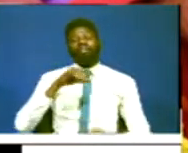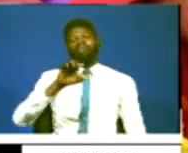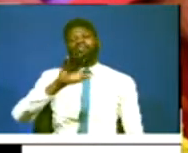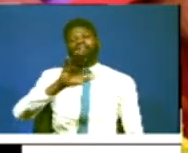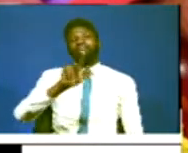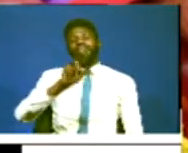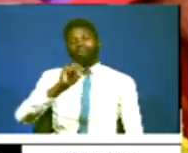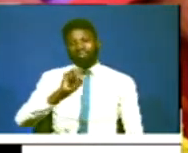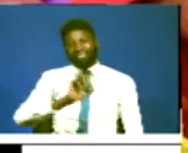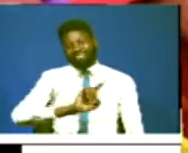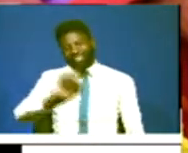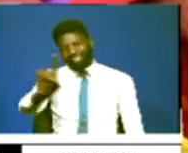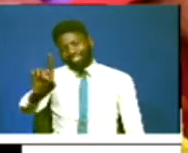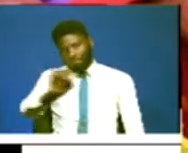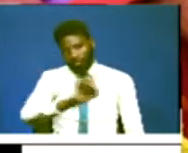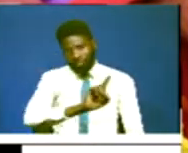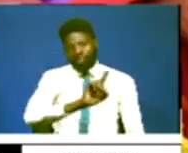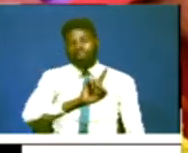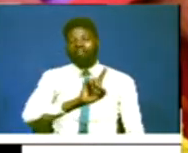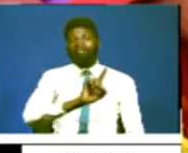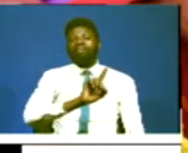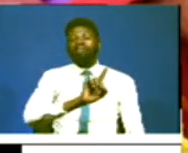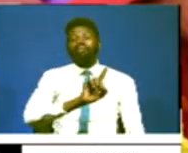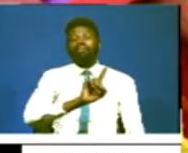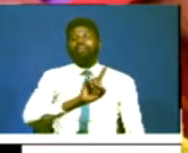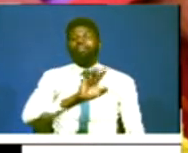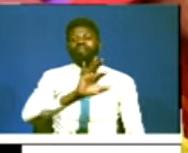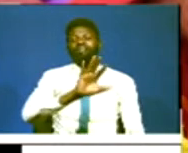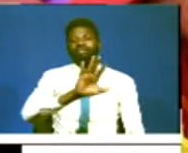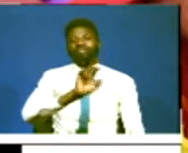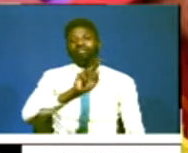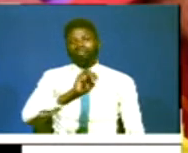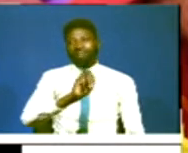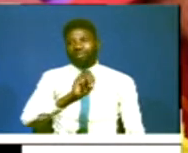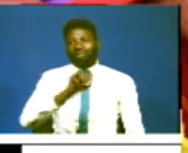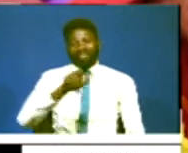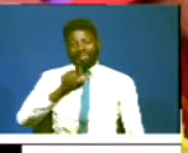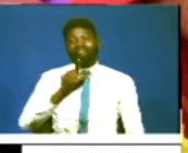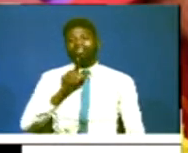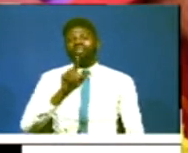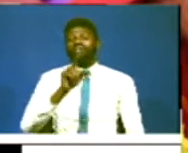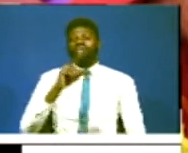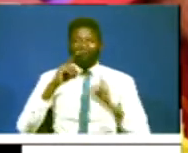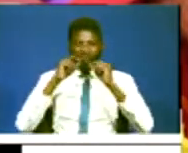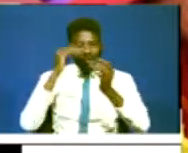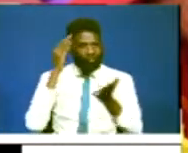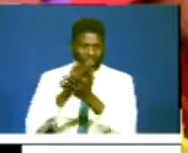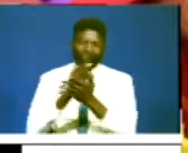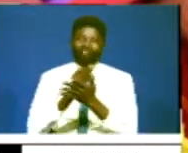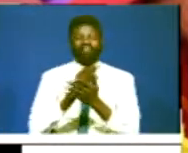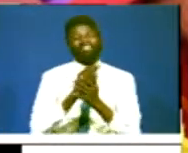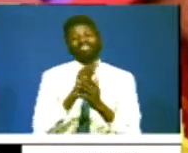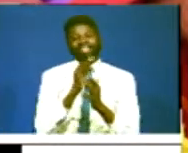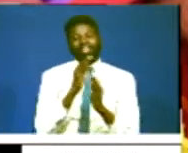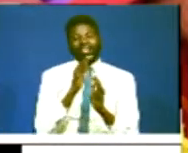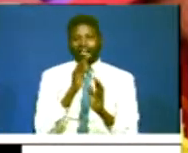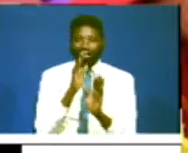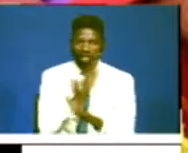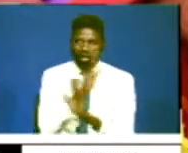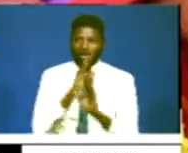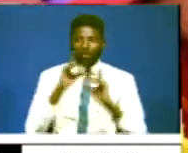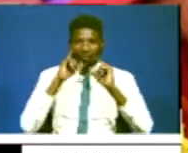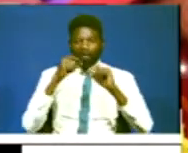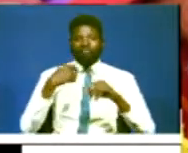10. Lakini naona tu ameona ataharibu heshima yangu kusema ukweli. Angesema pia my feet were